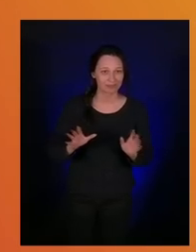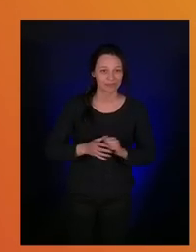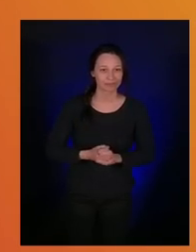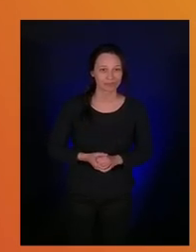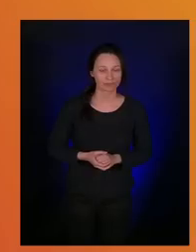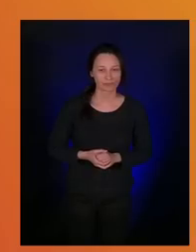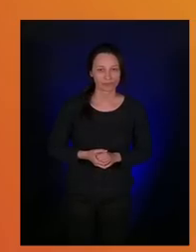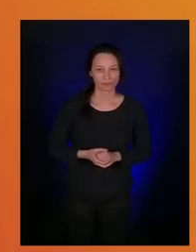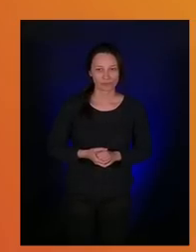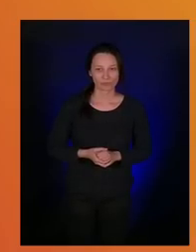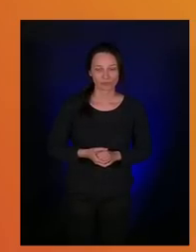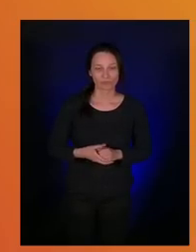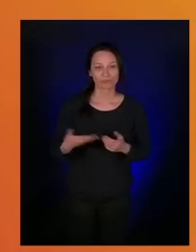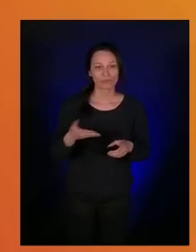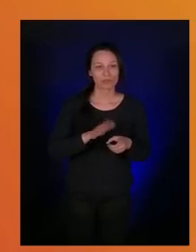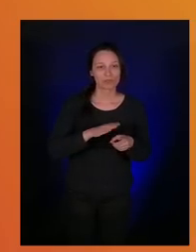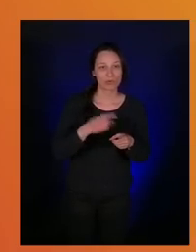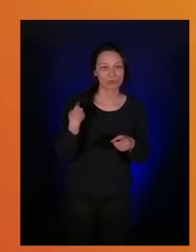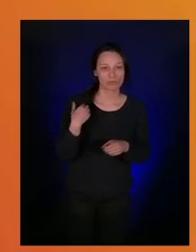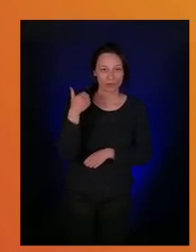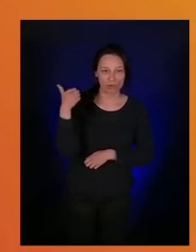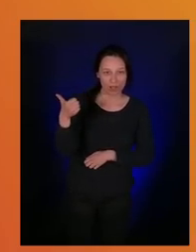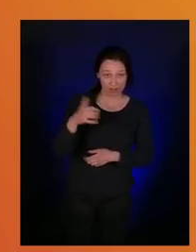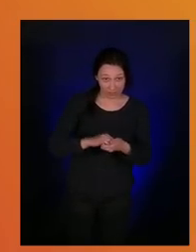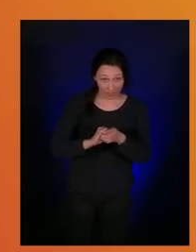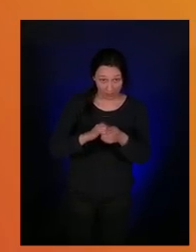le camarade, si tu peux te présenter.